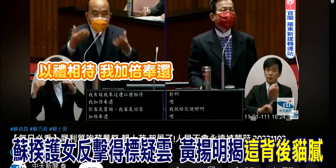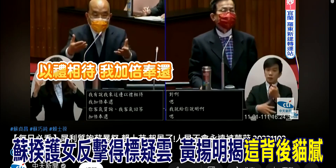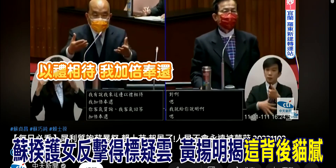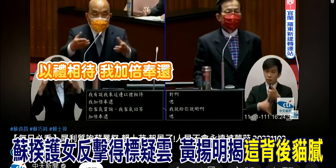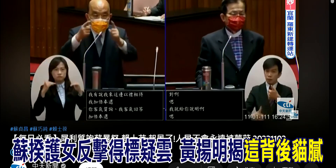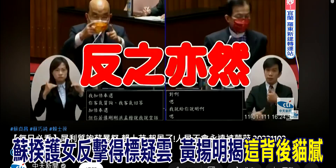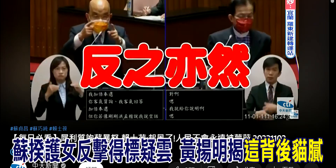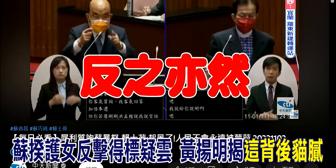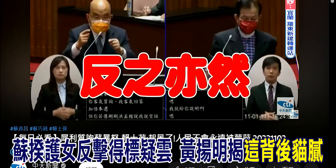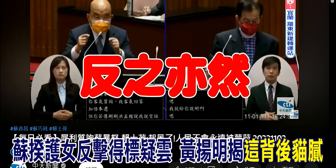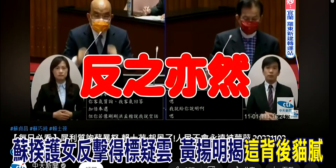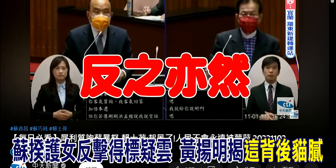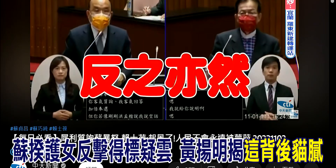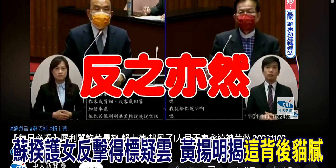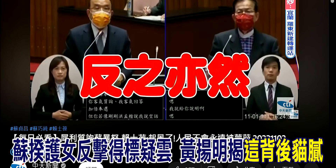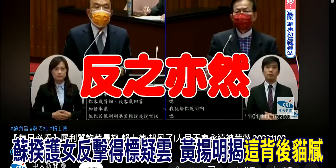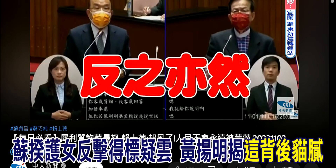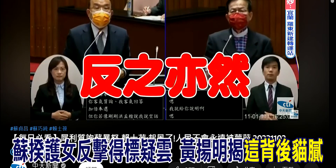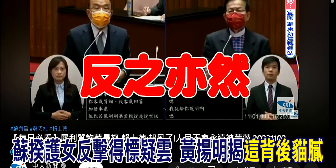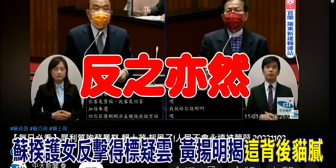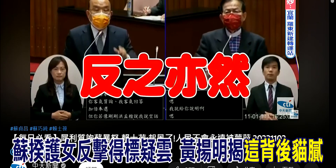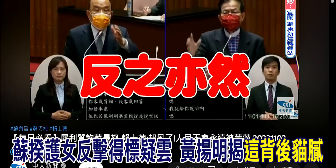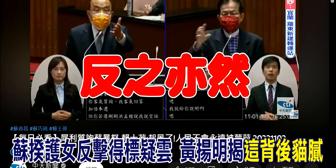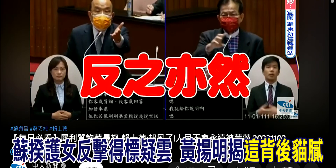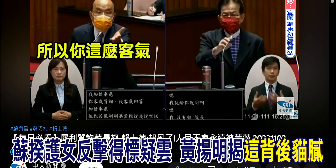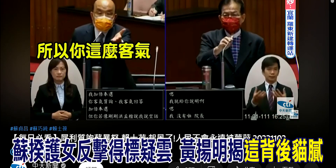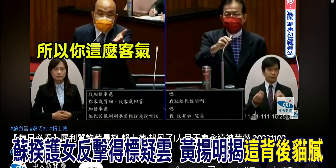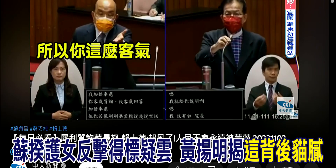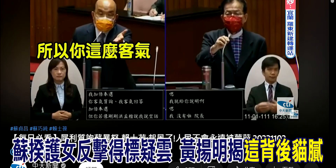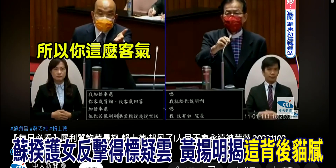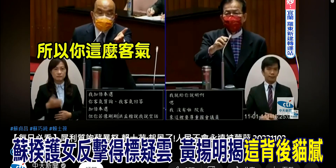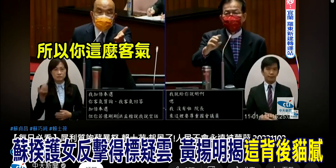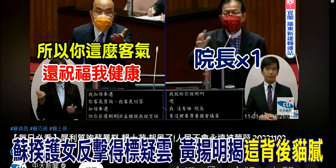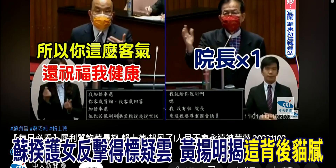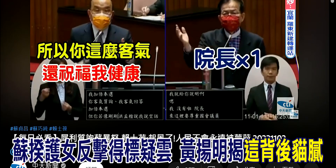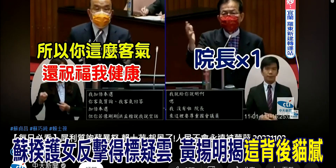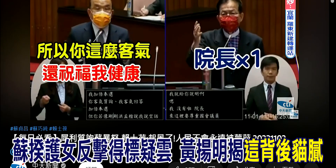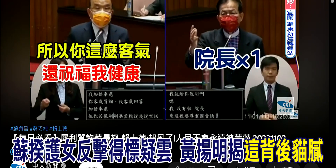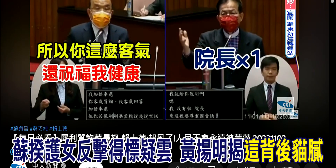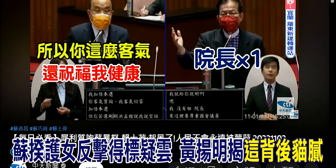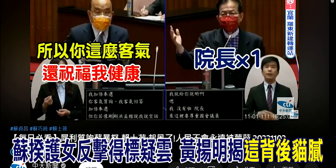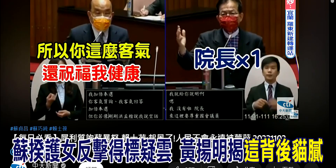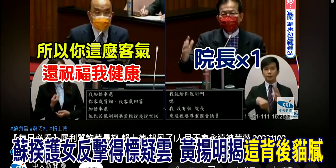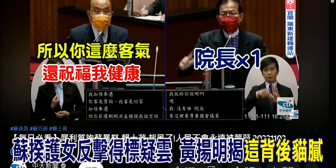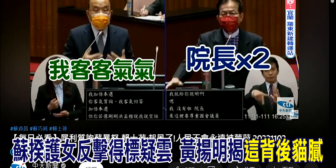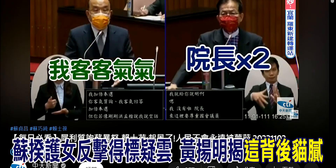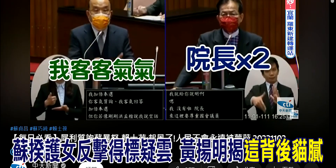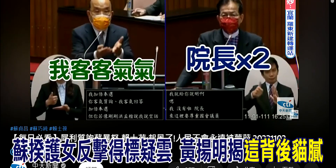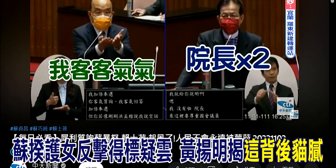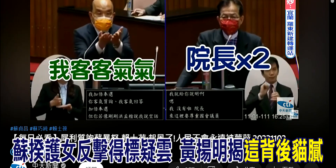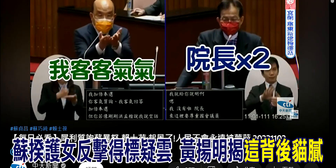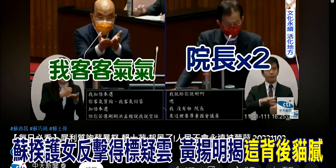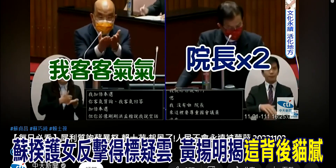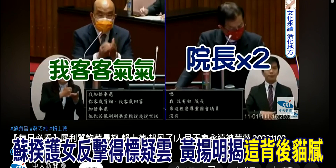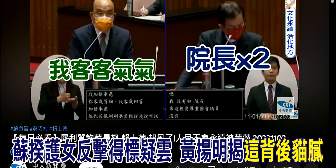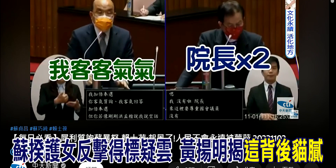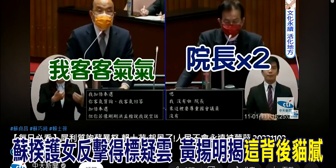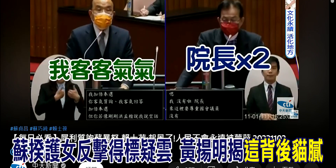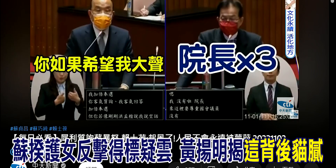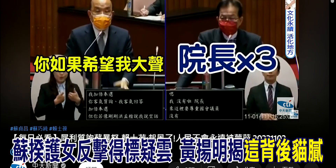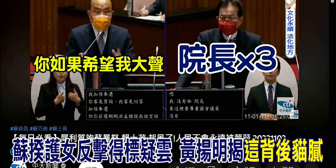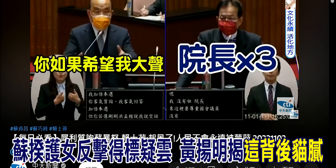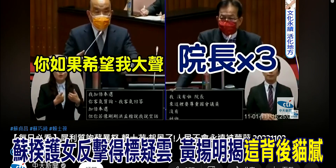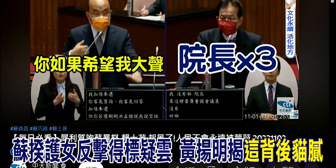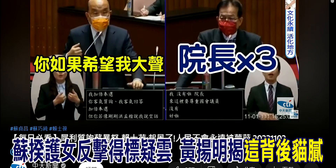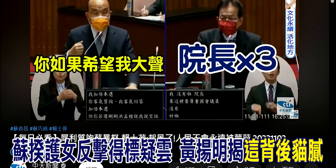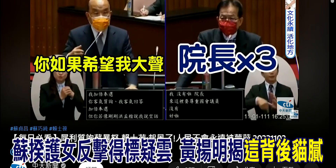奉还，反之亦然，安尼。所以你得这客气，佮加祝福健康， 院长， 客客气气。啊，